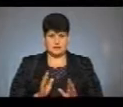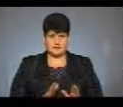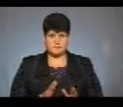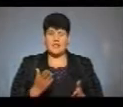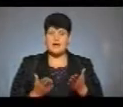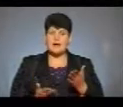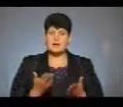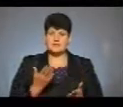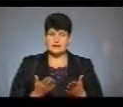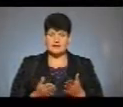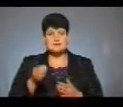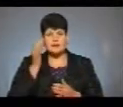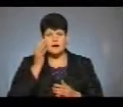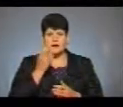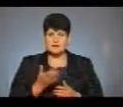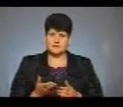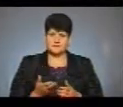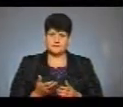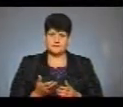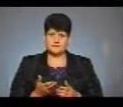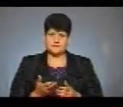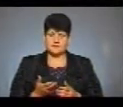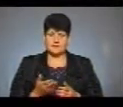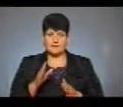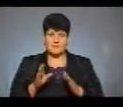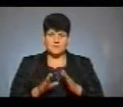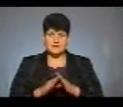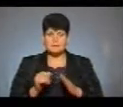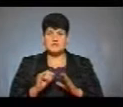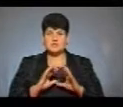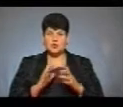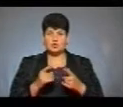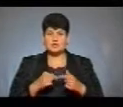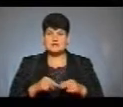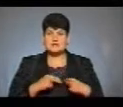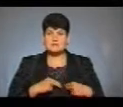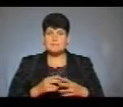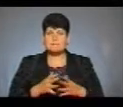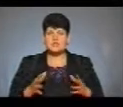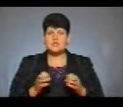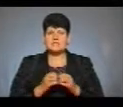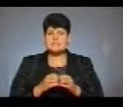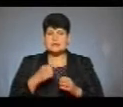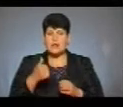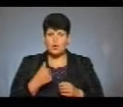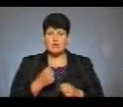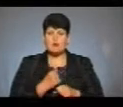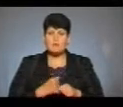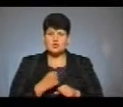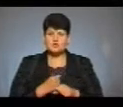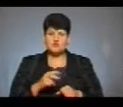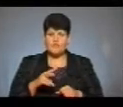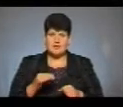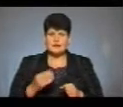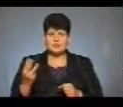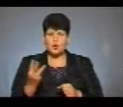Але, згадайте, з підегідою саме Міжнародної організації праці більше 10 років працювали тристоронні